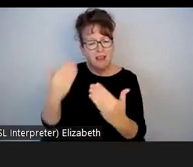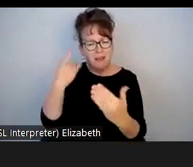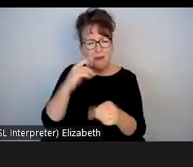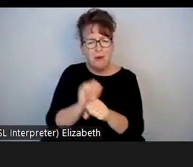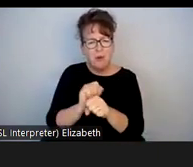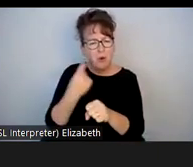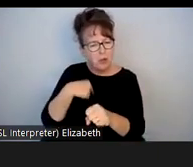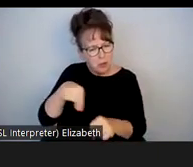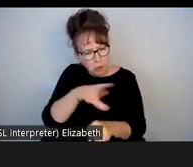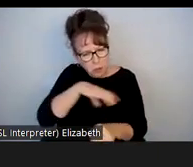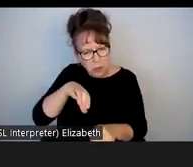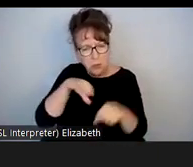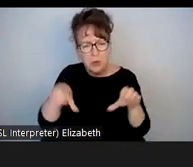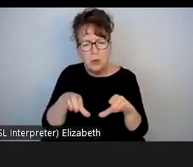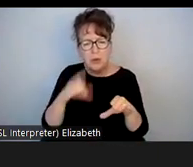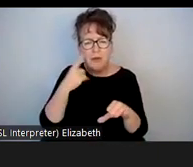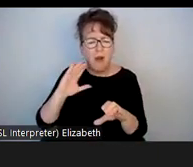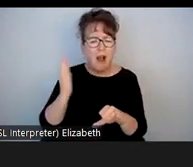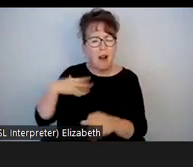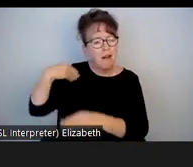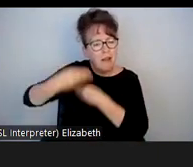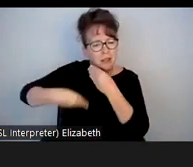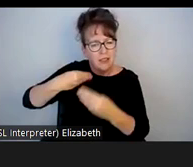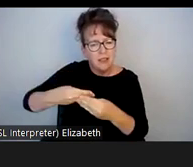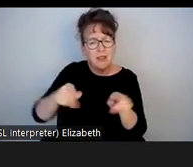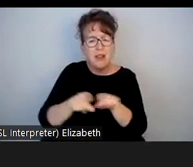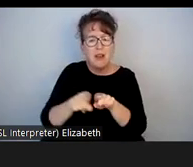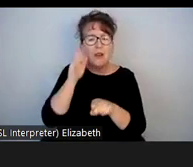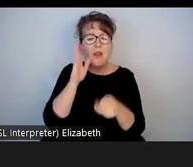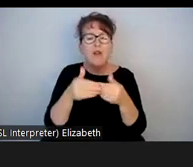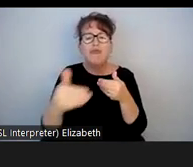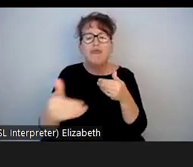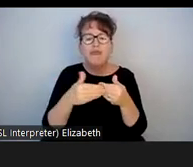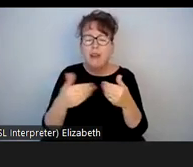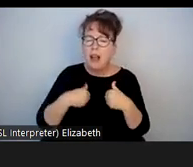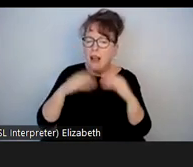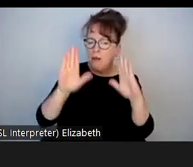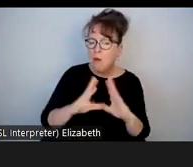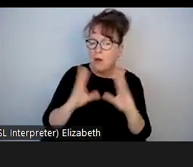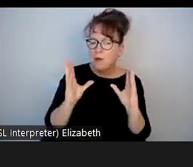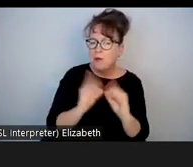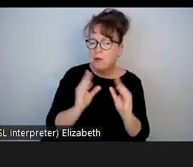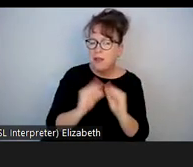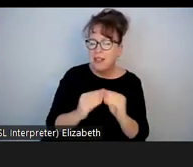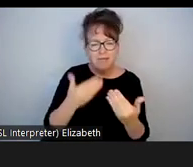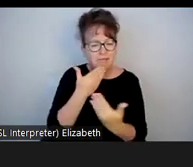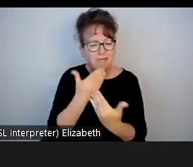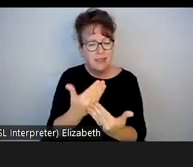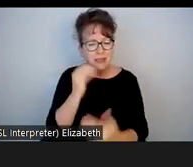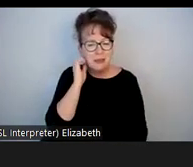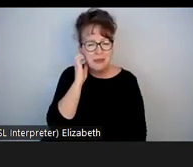anh chị đến với cái vùng đất, và vì những cái công việc tuyệt vời mà các anh chị đang thực hiện cho tổ tiên của chúng ta.